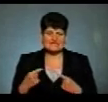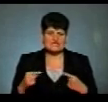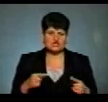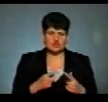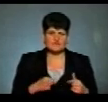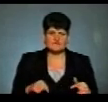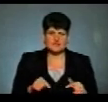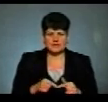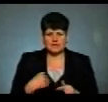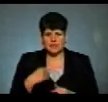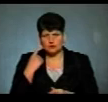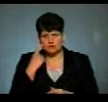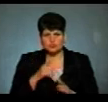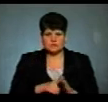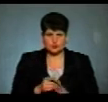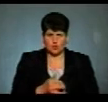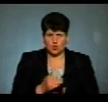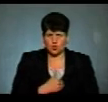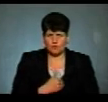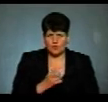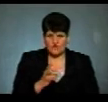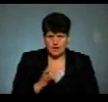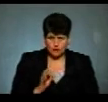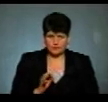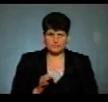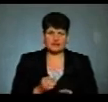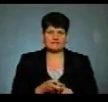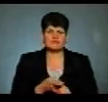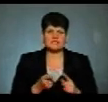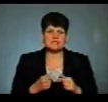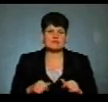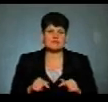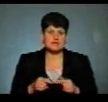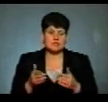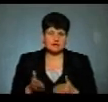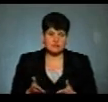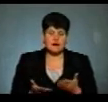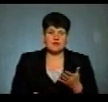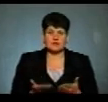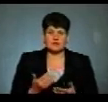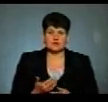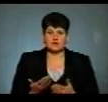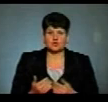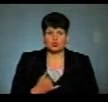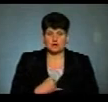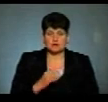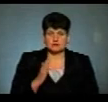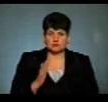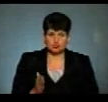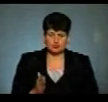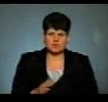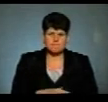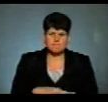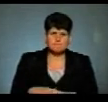відділів, ну, я думаю, спочатку добровільно в інфекційне відділення, але якщо у нас буде